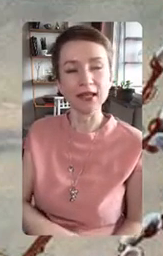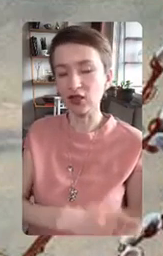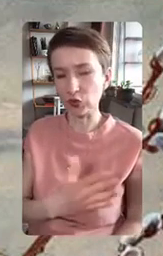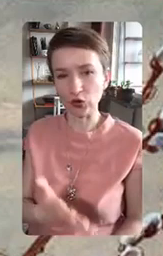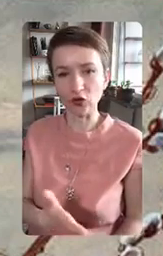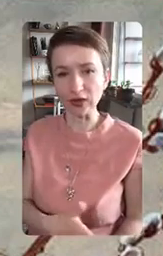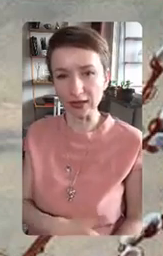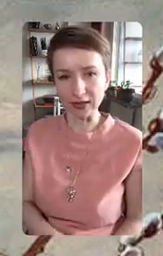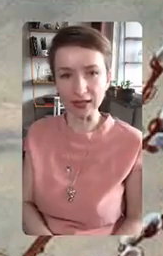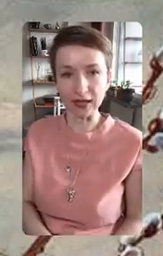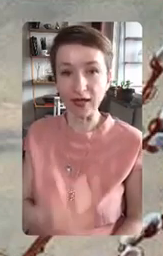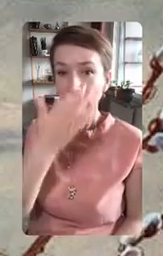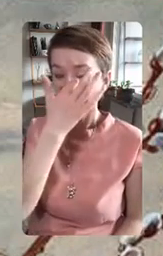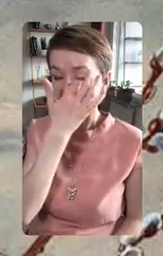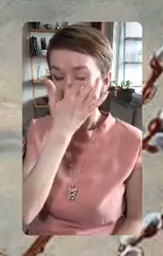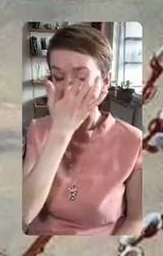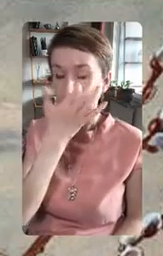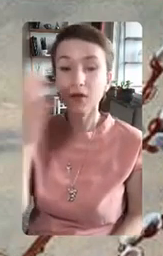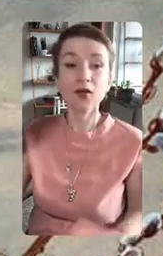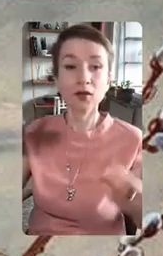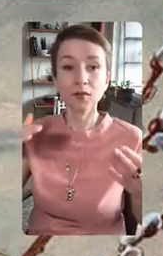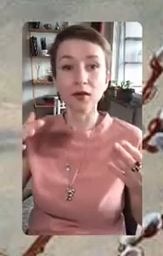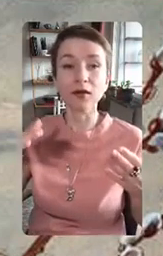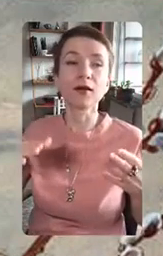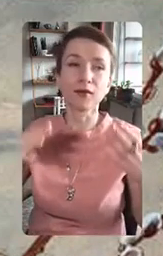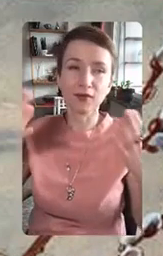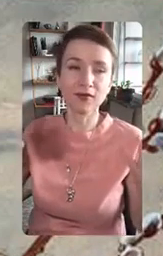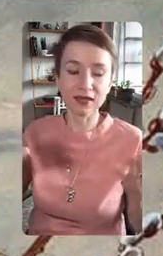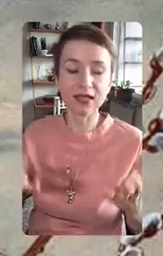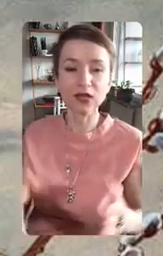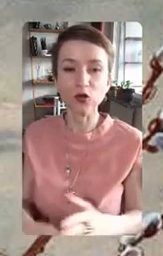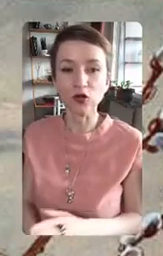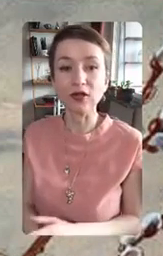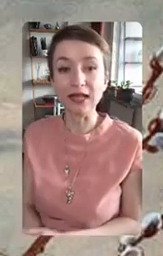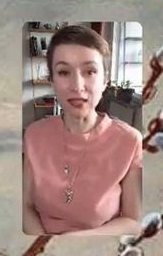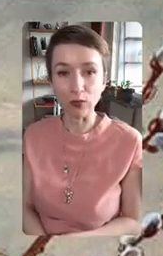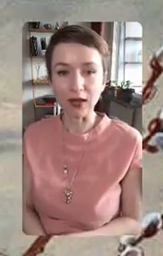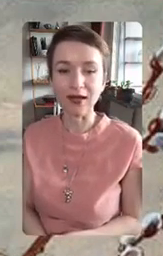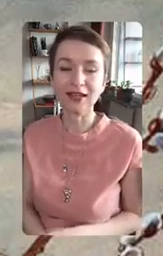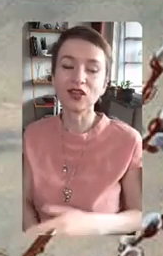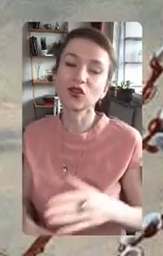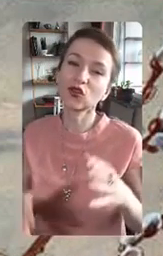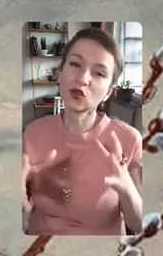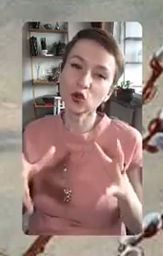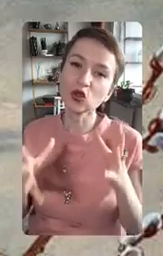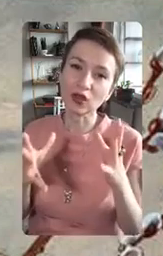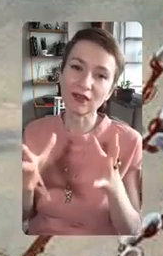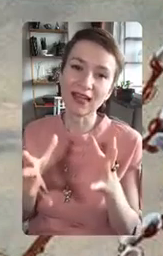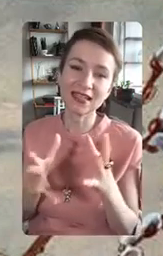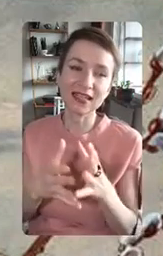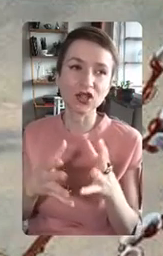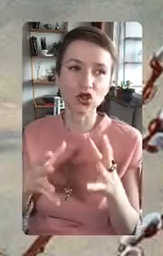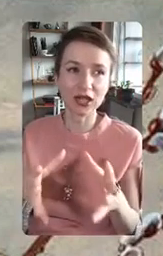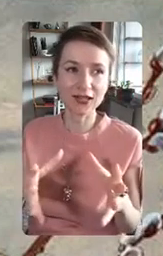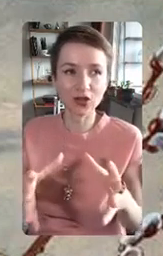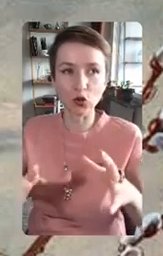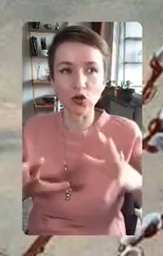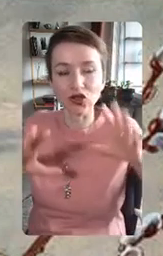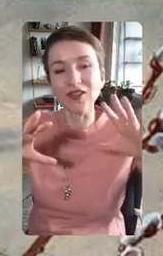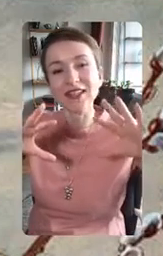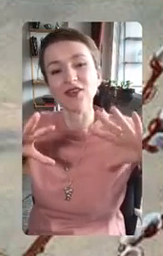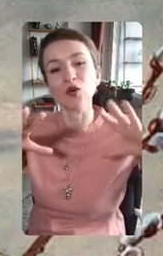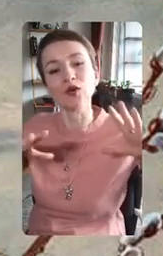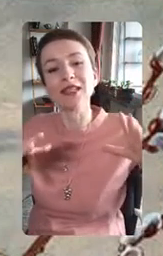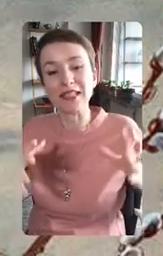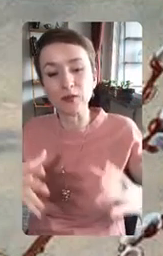сами декретные условия детей, это вот декретные условия для семей, это то, что является